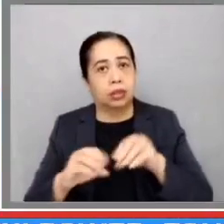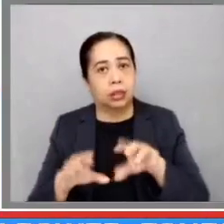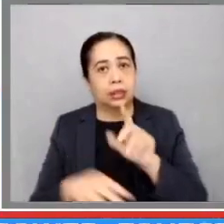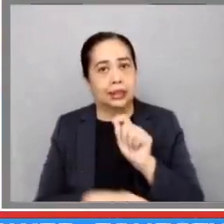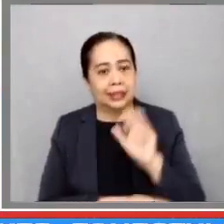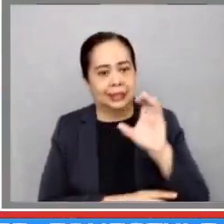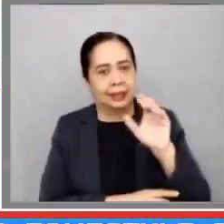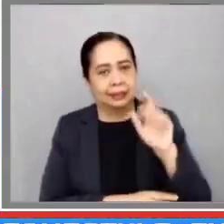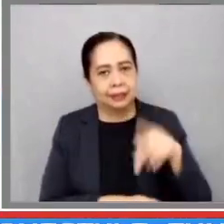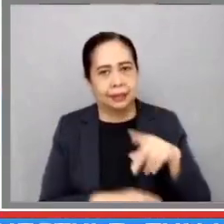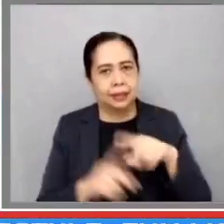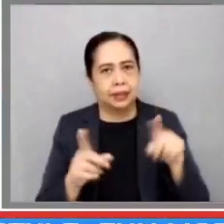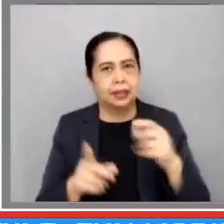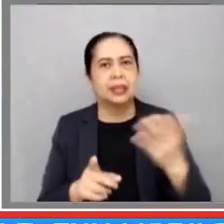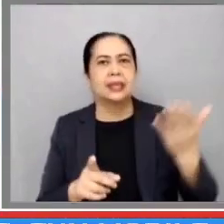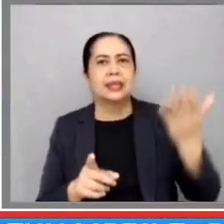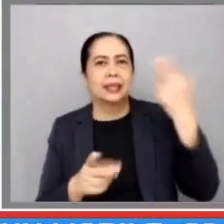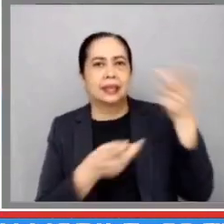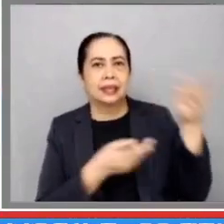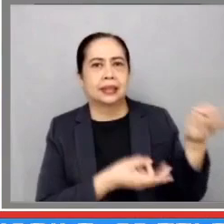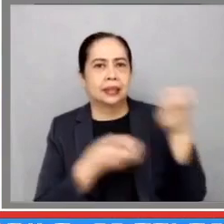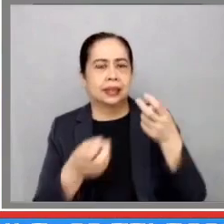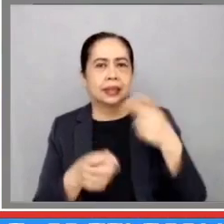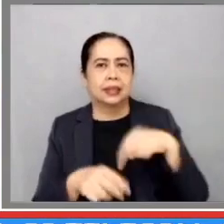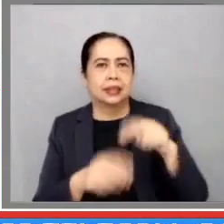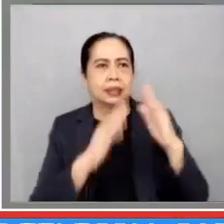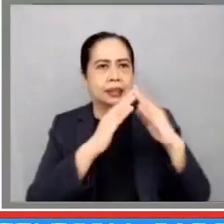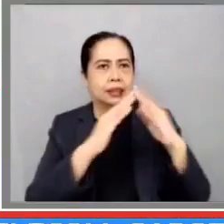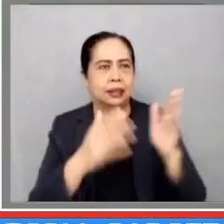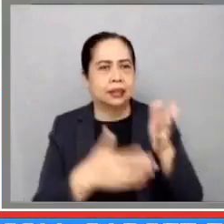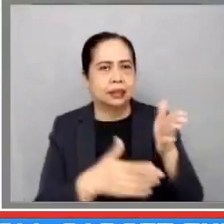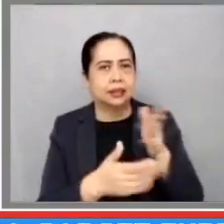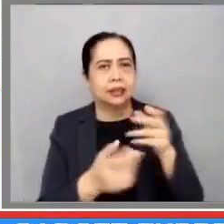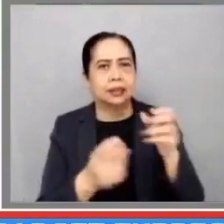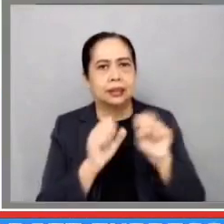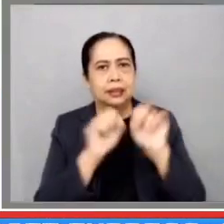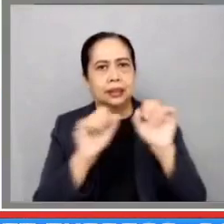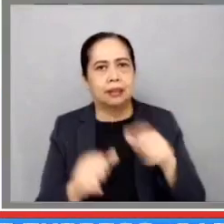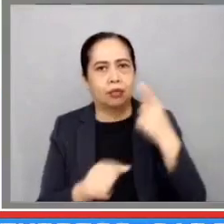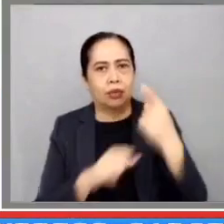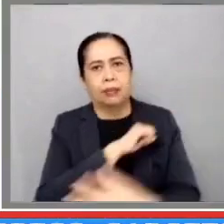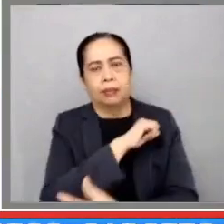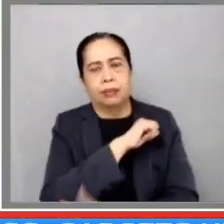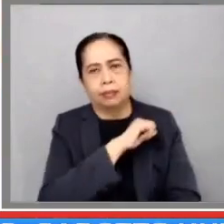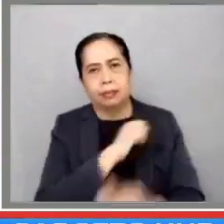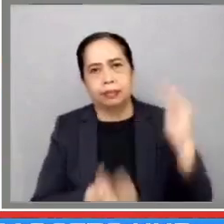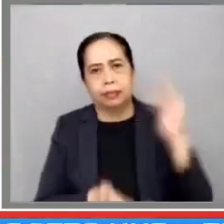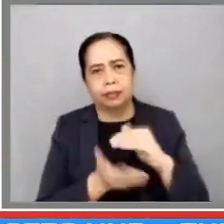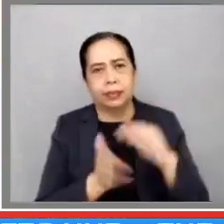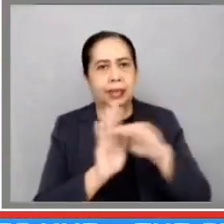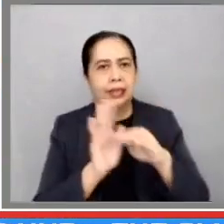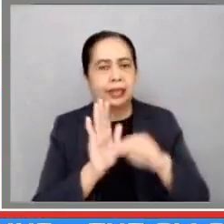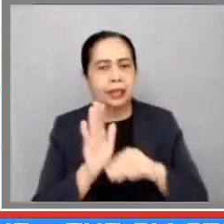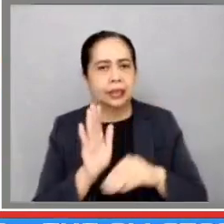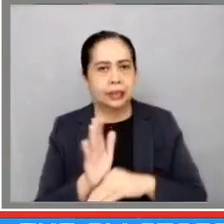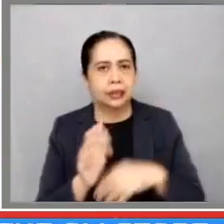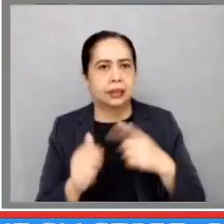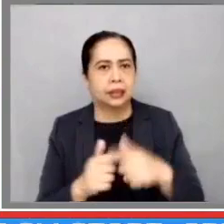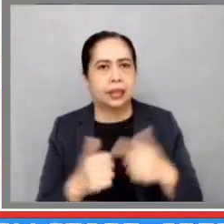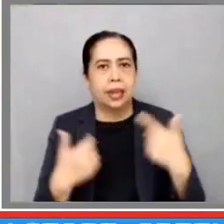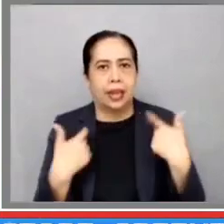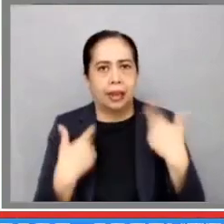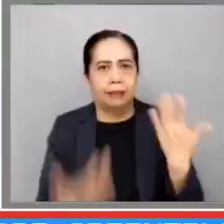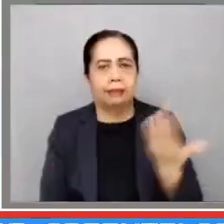natin, yung nagdaan po natin na National Household Targeting System for Poverty Reduction o listahan ng 2. May bago na po